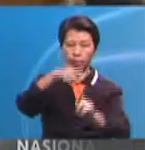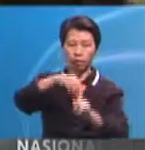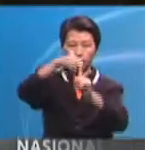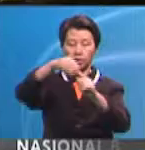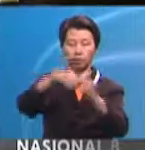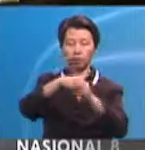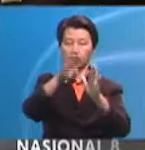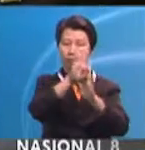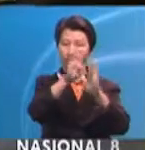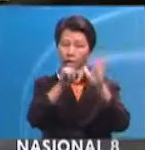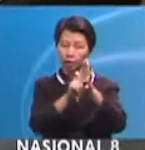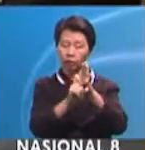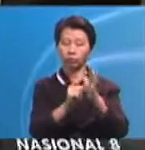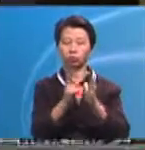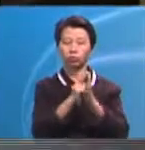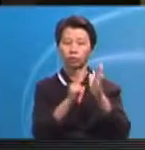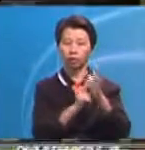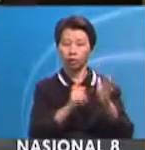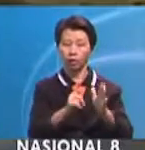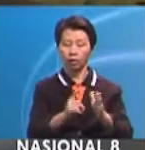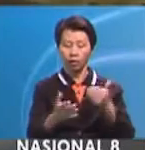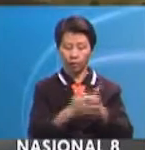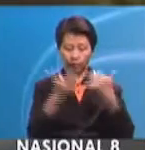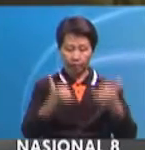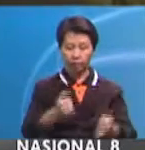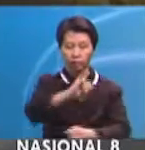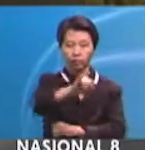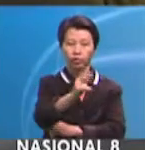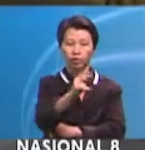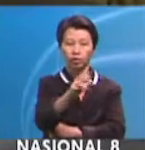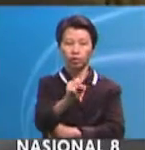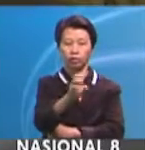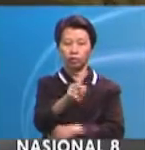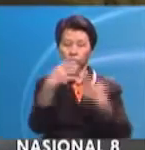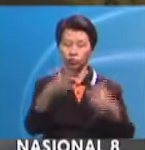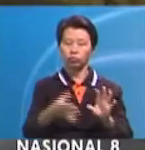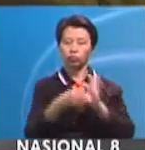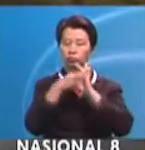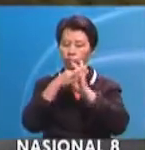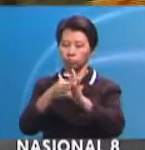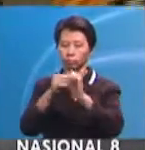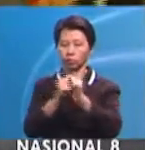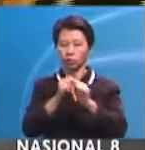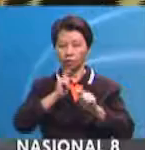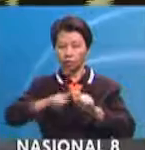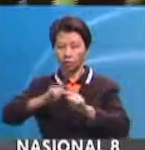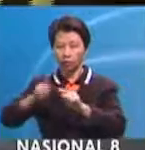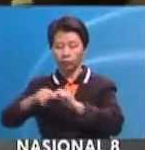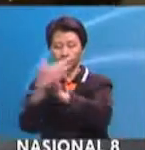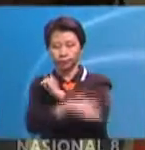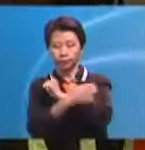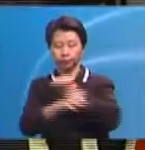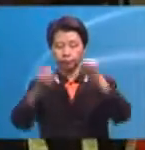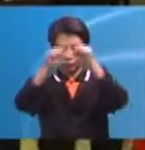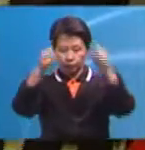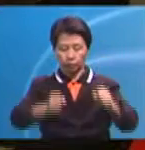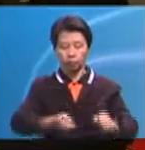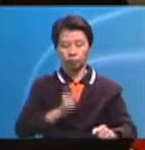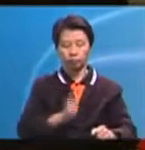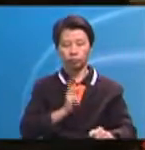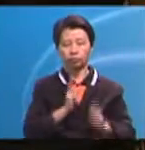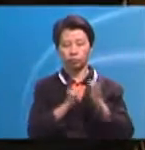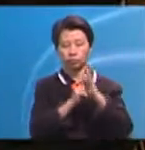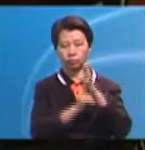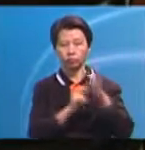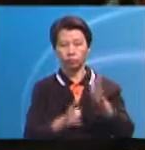dalam latar belakang Syariah sehingga kini Juki SM telah menjalin kerjasama dengan berbagai negara berkaitan sistem kehakiman Syariah